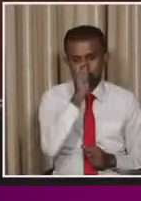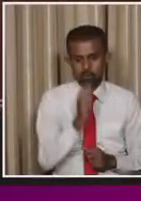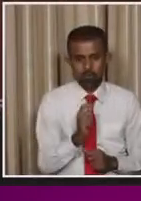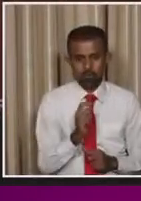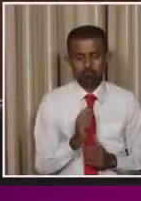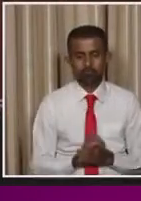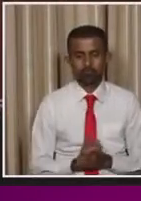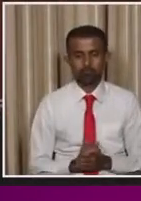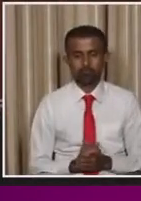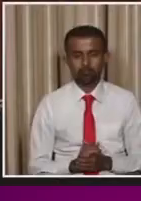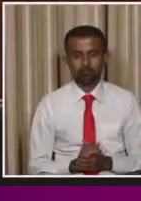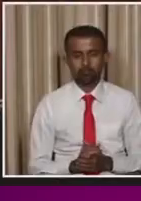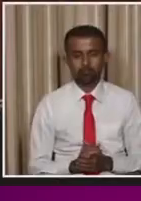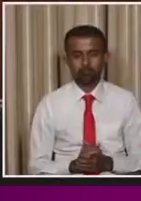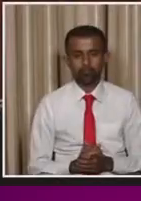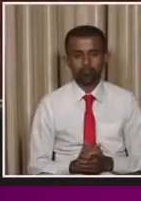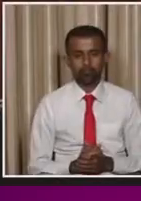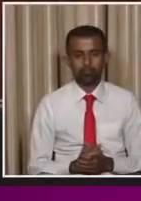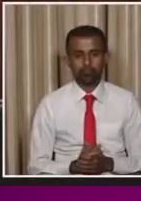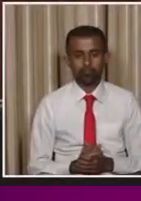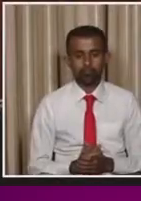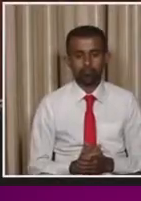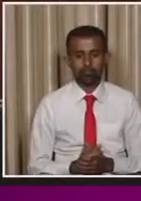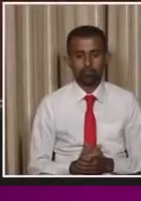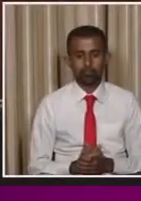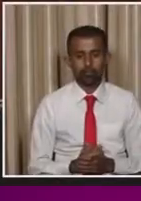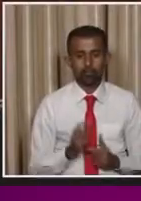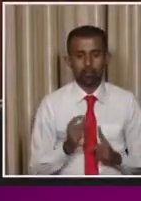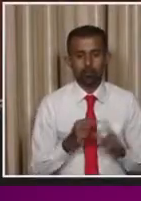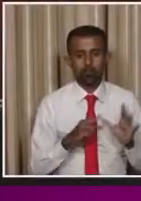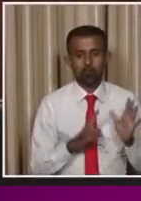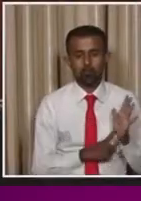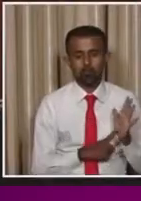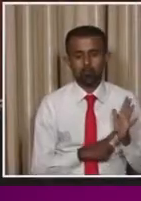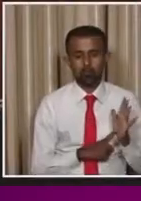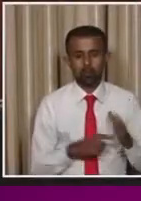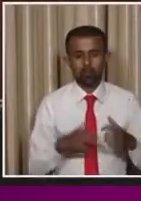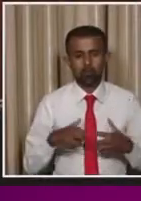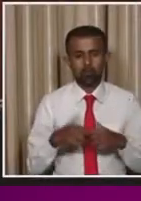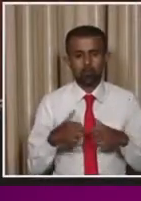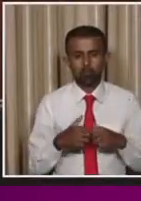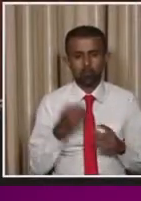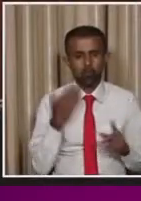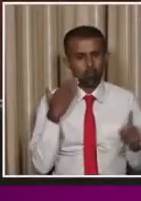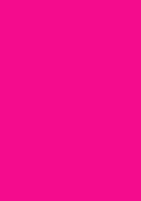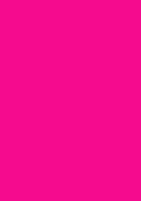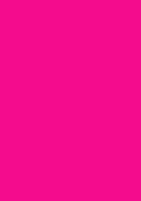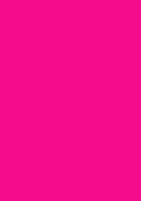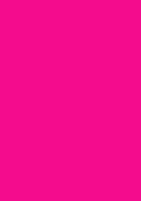மக்கள் நலன் சார்ந்த விடயங்களை முன்னிறுத்தி தீர்மானங்களை எடுக்கும் என எதிர்பார்க்கின்றோம்.